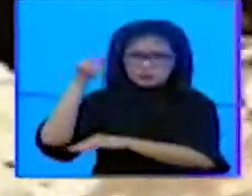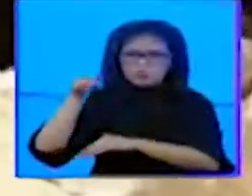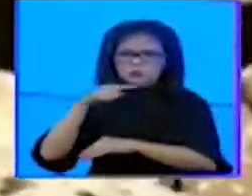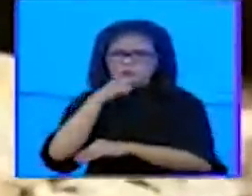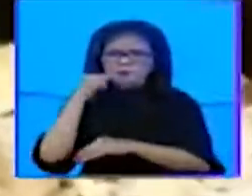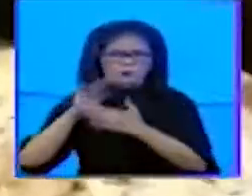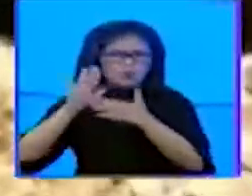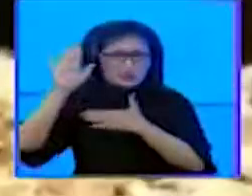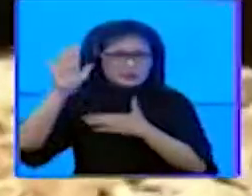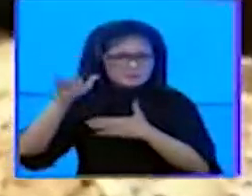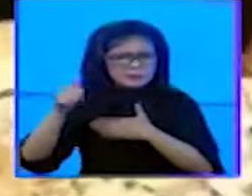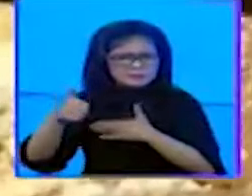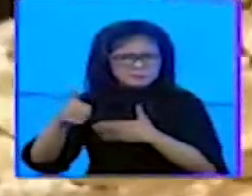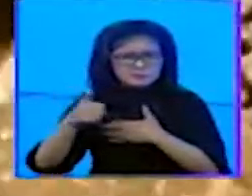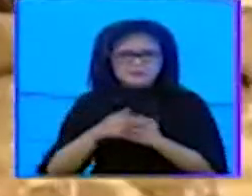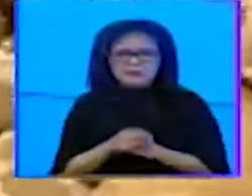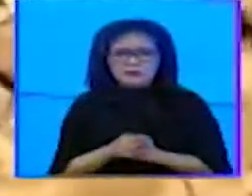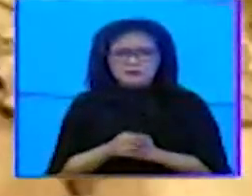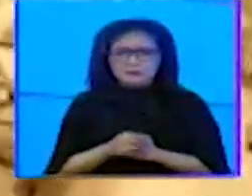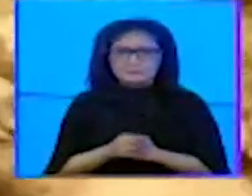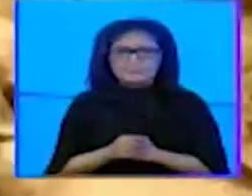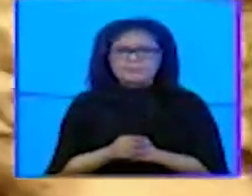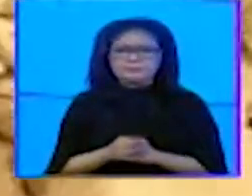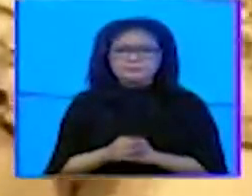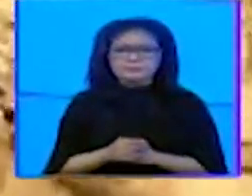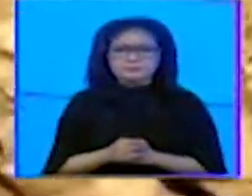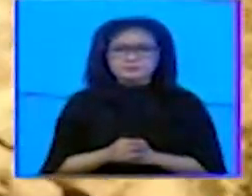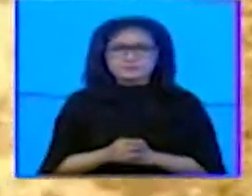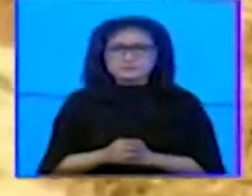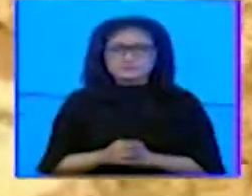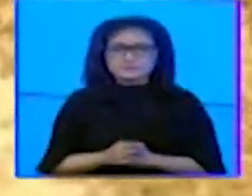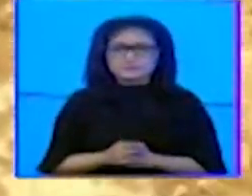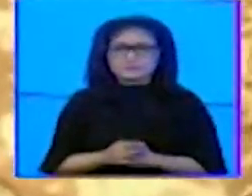Dari Purworejo, Jawa Tengah, Jo Hartoyo melaporkan.